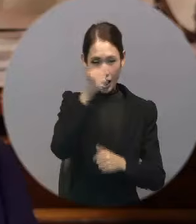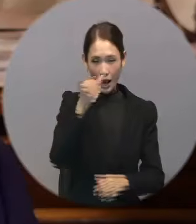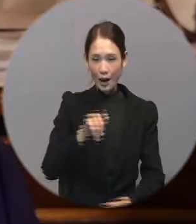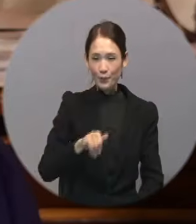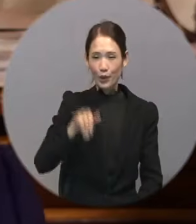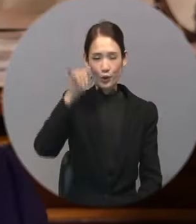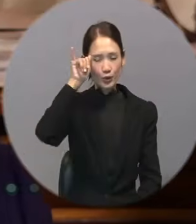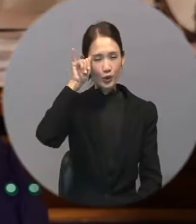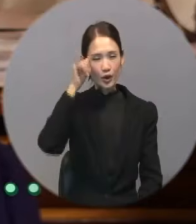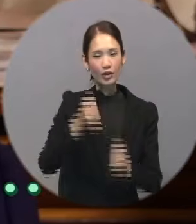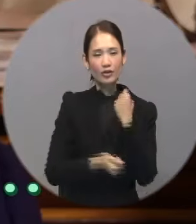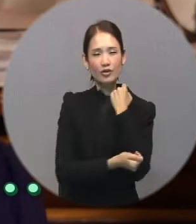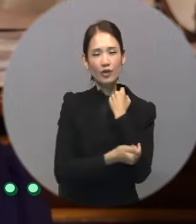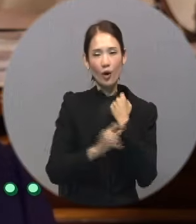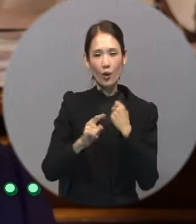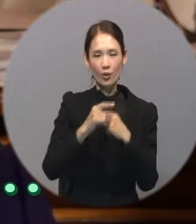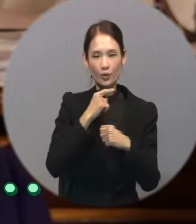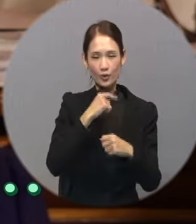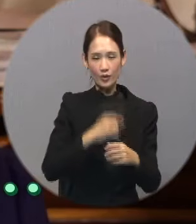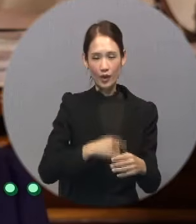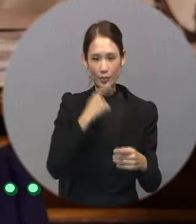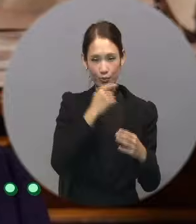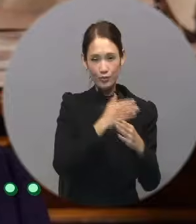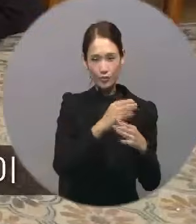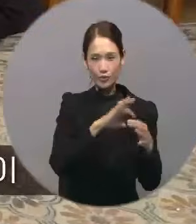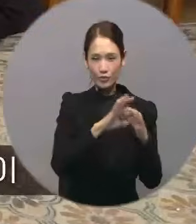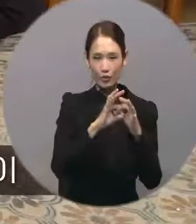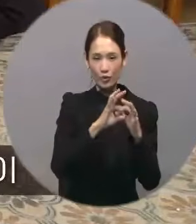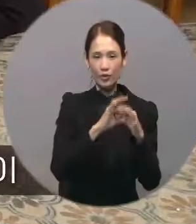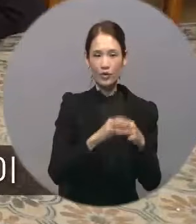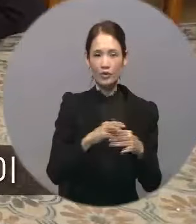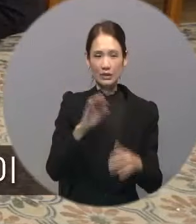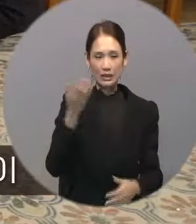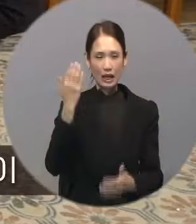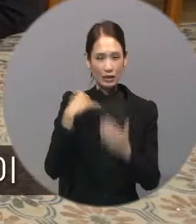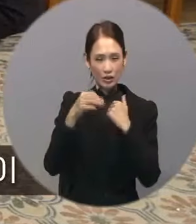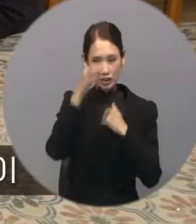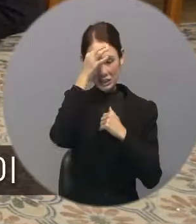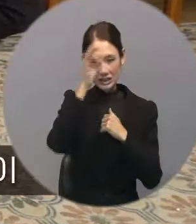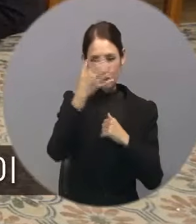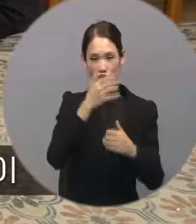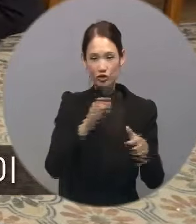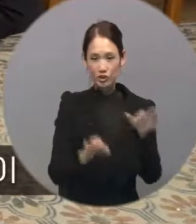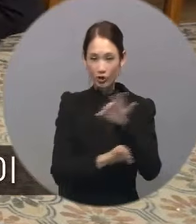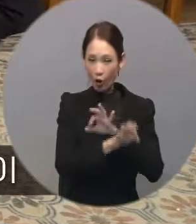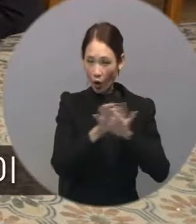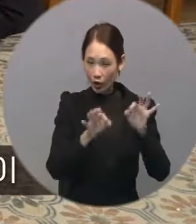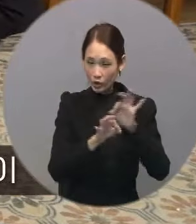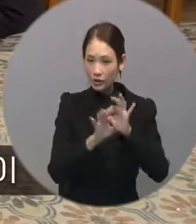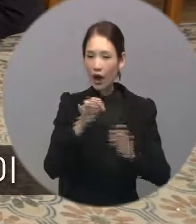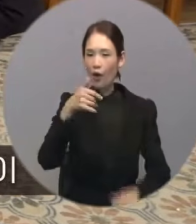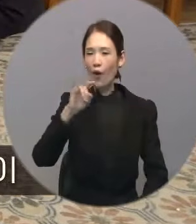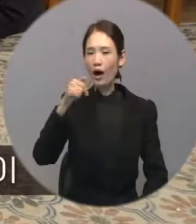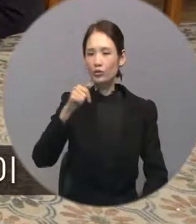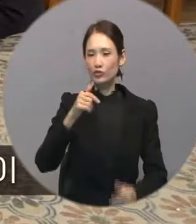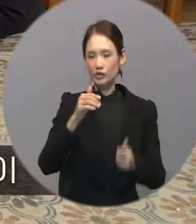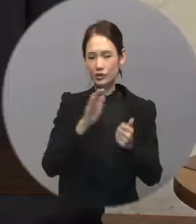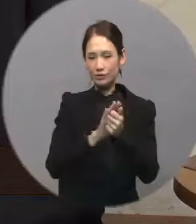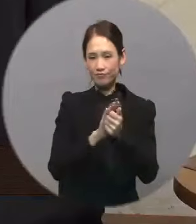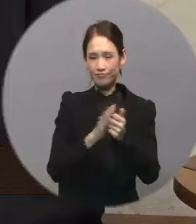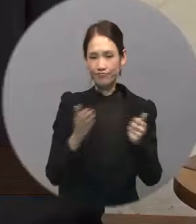줄까요? 저는 남북 관계에 있어서 예전에는 기술이라던가 아니면 경제라던가 광물 자원이나 이런